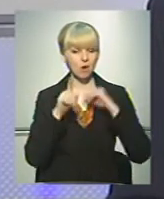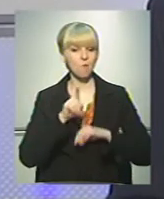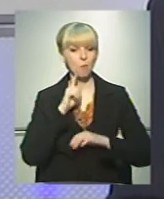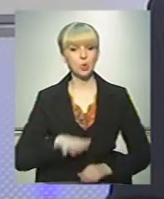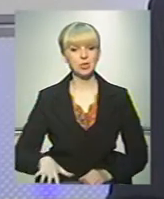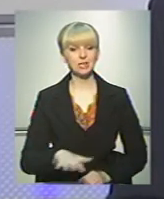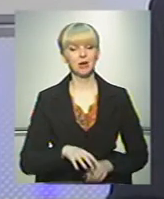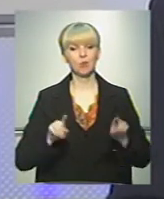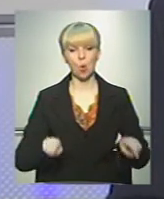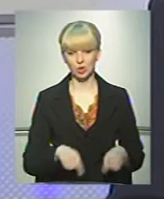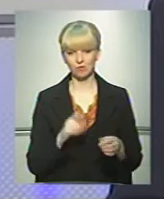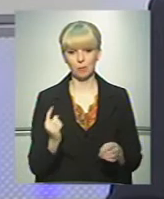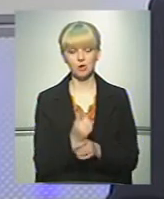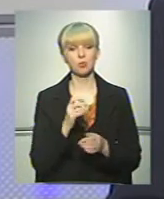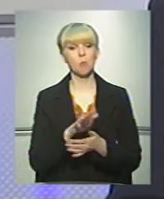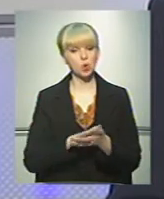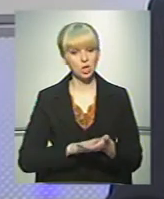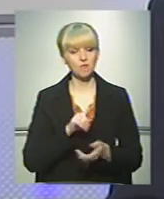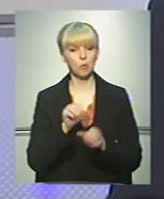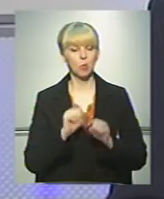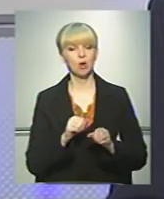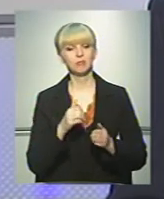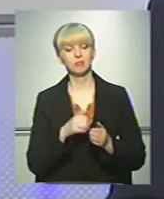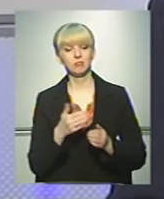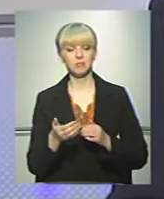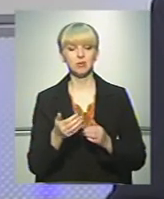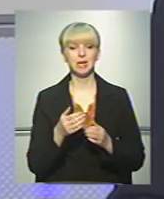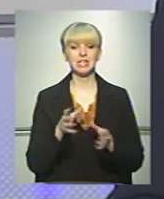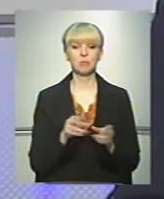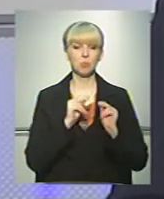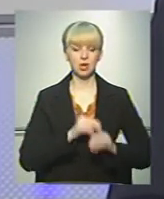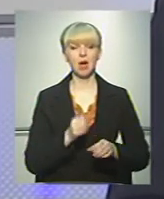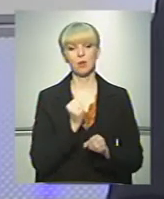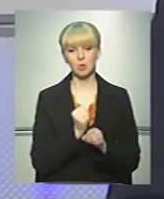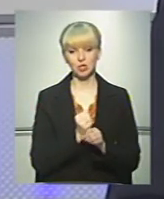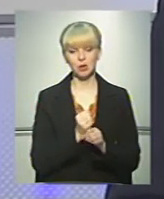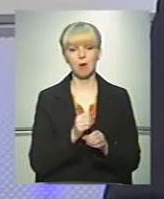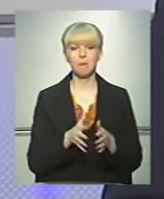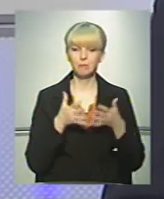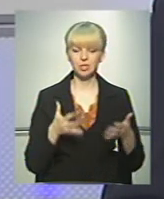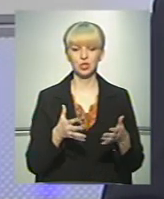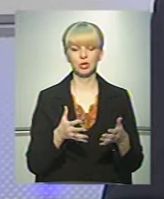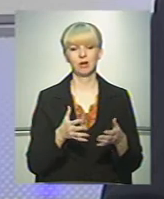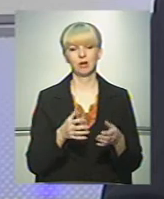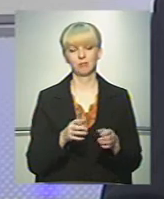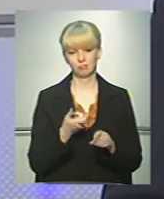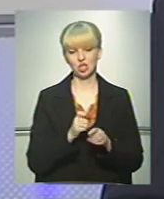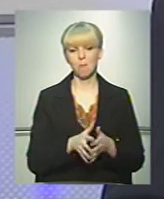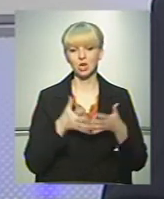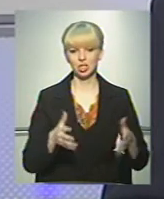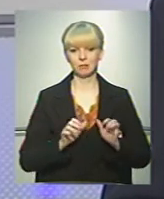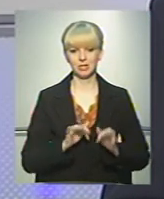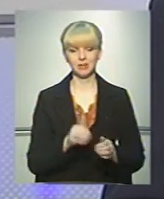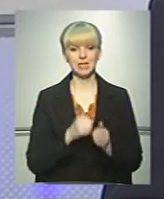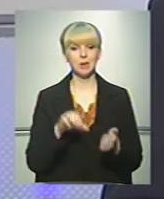краю організовують вперше, аби в подальшому вони змогли між собою співпрацювати та влаштовувати більш масштабні дійства. Серед